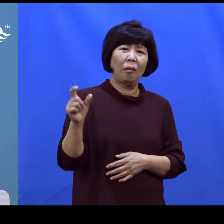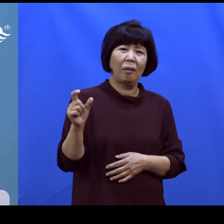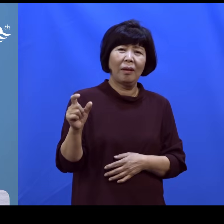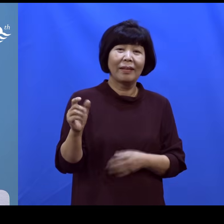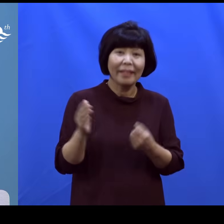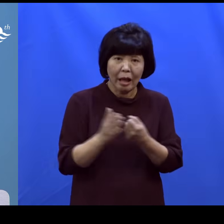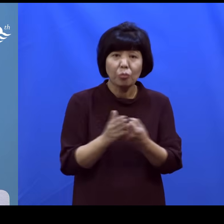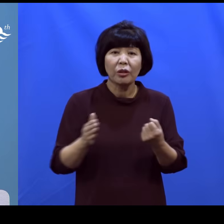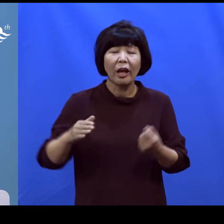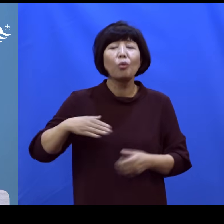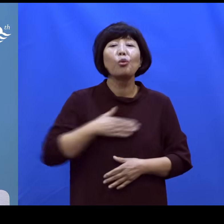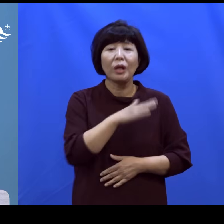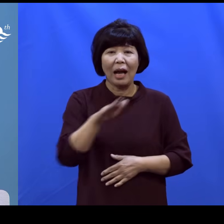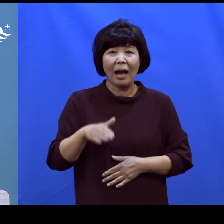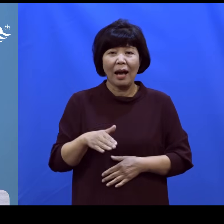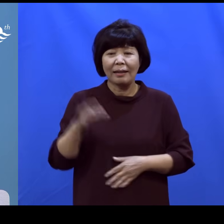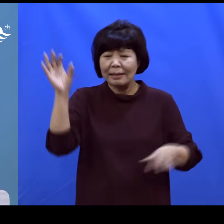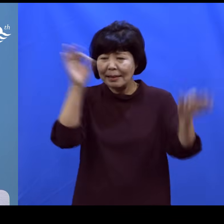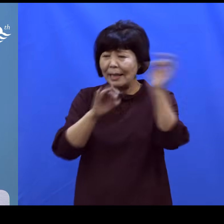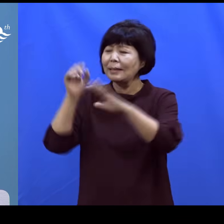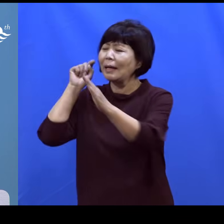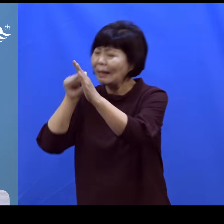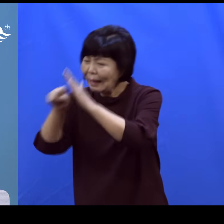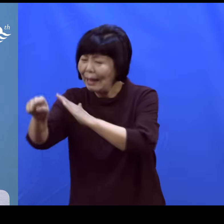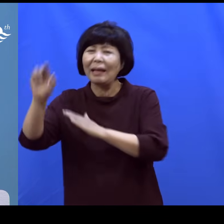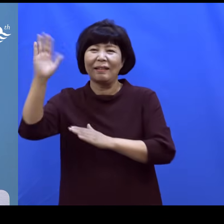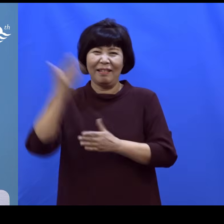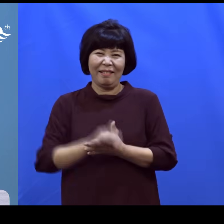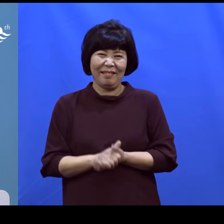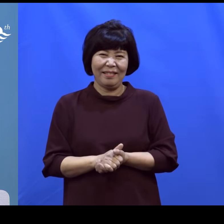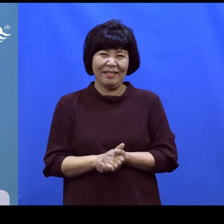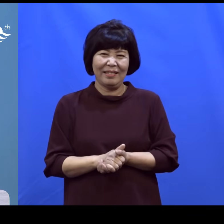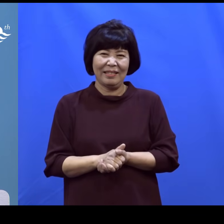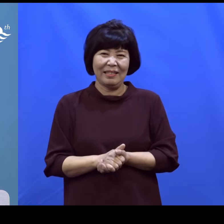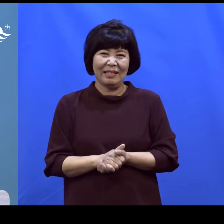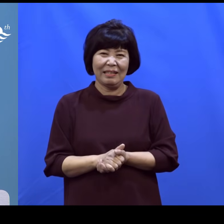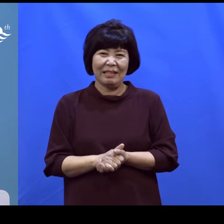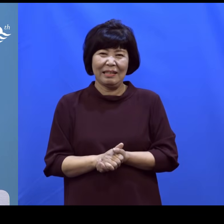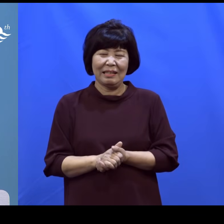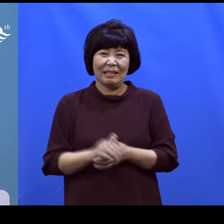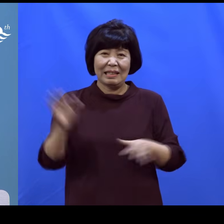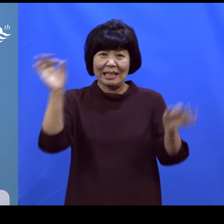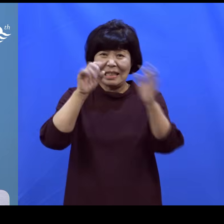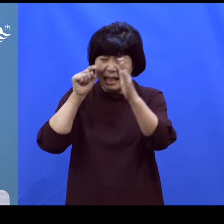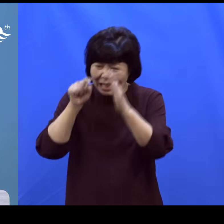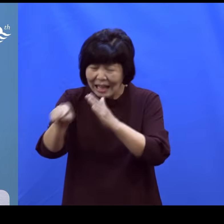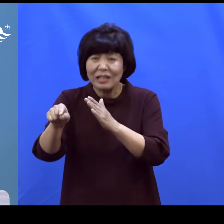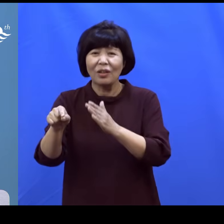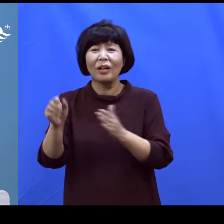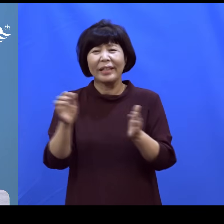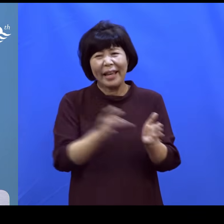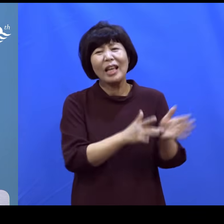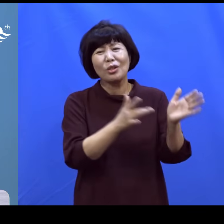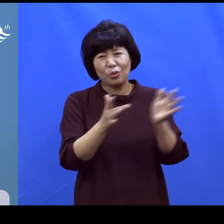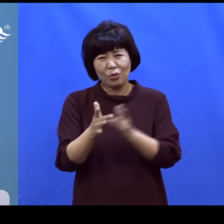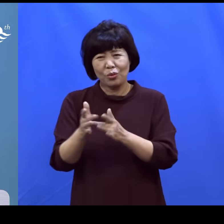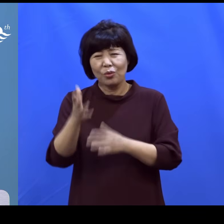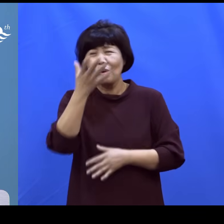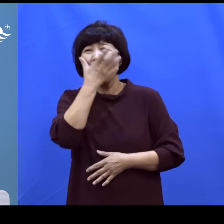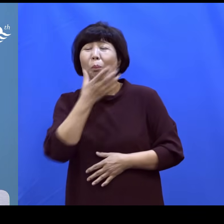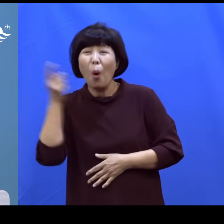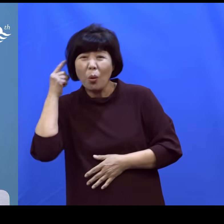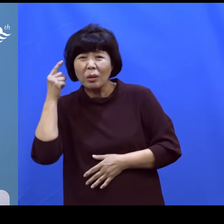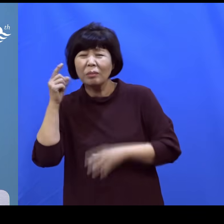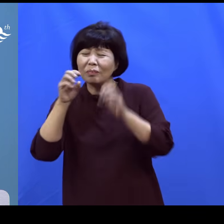우리에게 오셨어요. 우리도 세상을 향해 가야 돼요. 이제 가서 예수를 전해야 합니다. 구원자